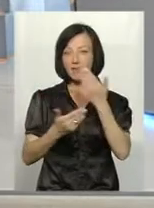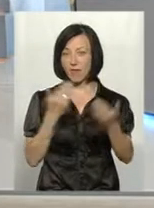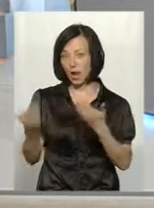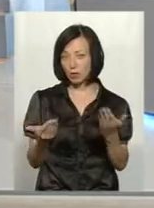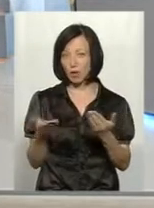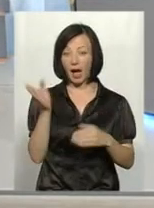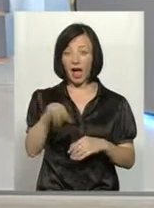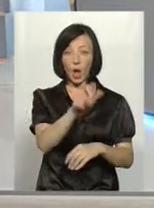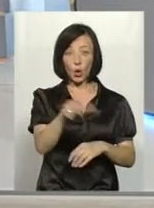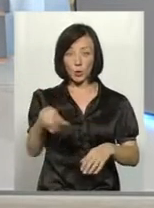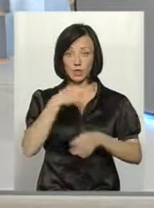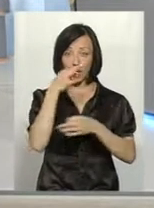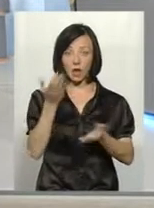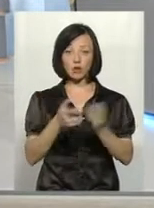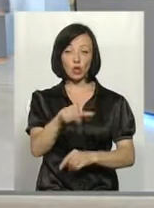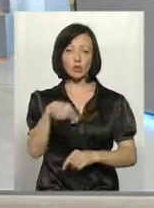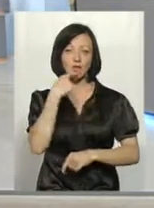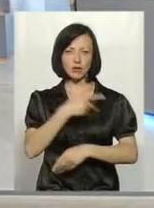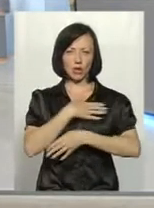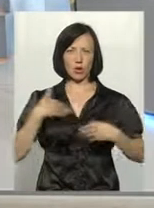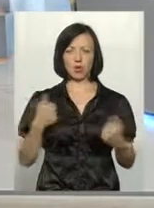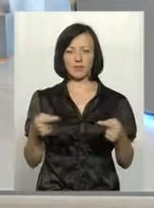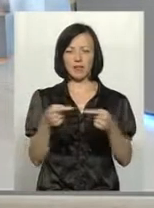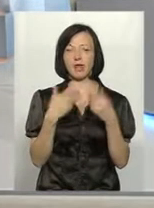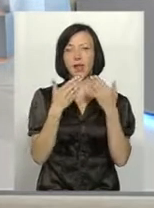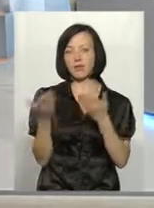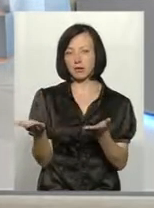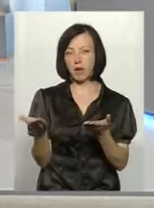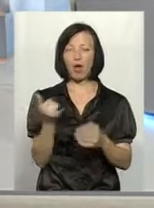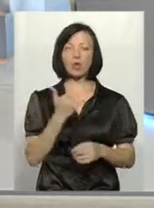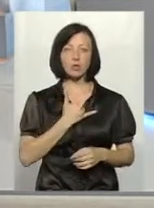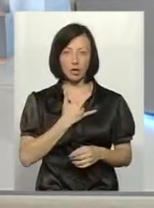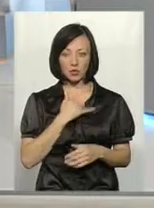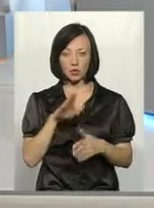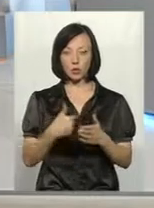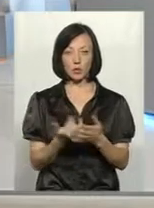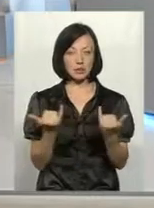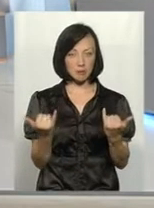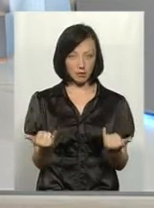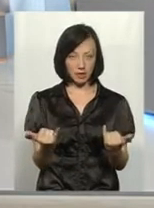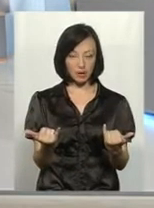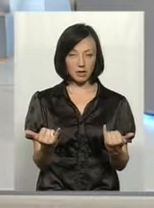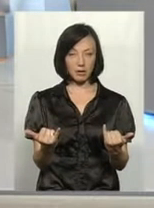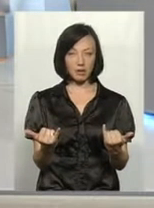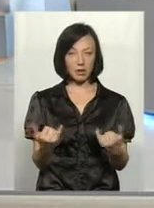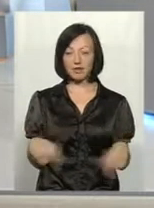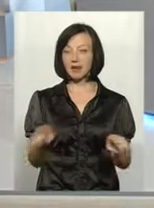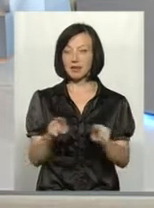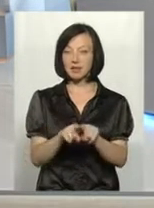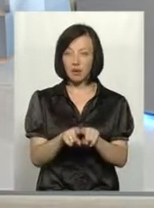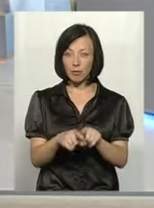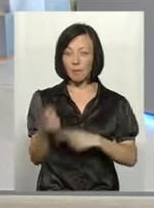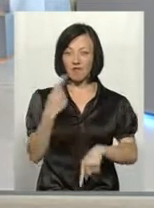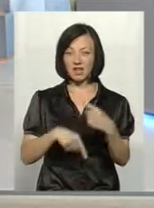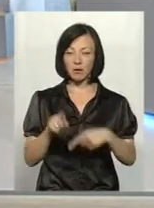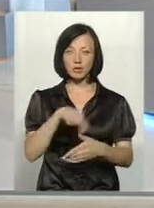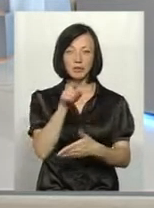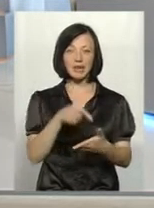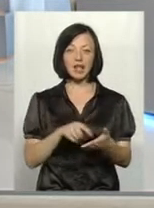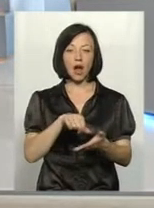Референдум. І хай люди скажуть. Якщо люди скажуть, ні, ми не хочемо визначати на референдумі. Але ж в нас і до цих пір, і, скажімо, і так само, знову ж, повертаємося до